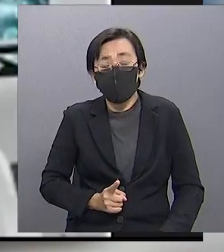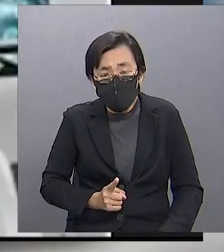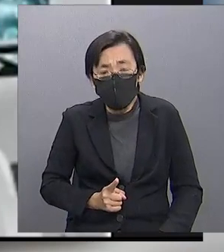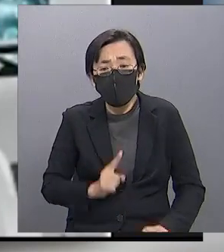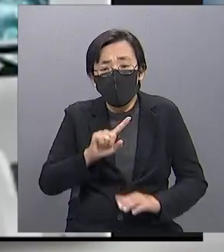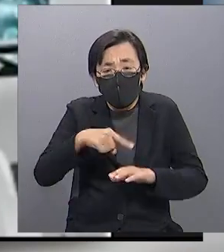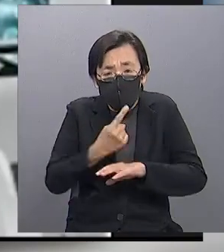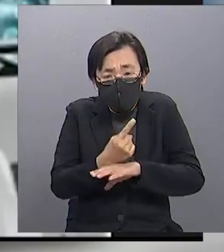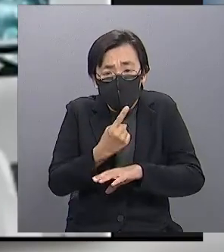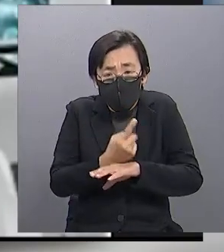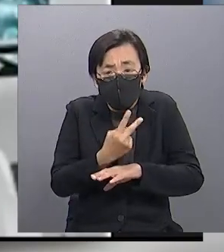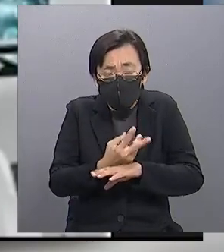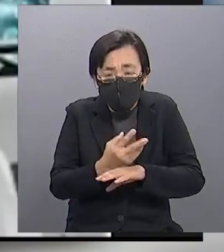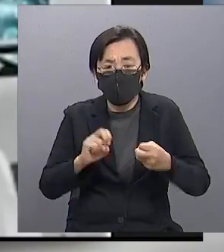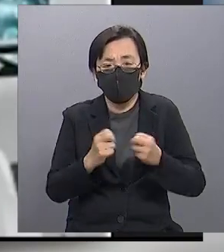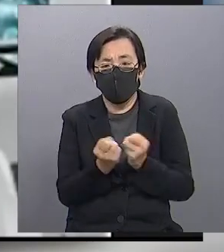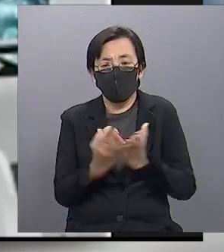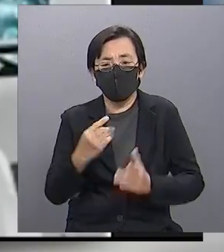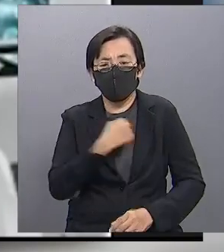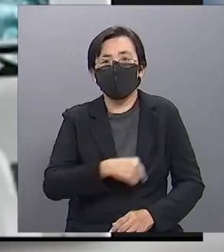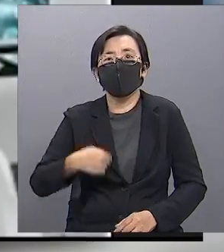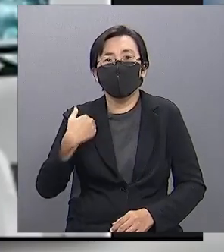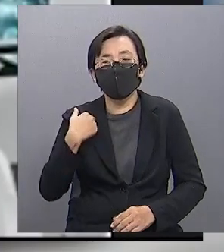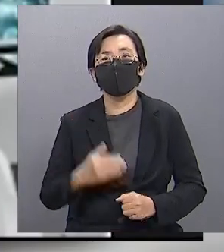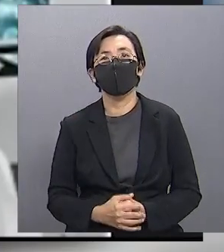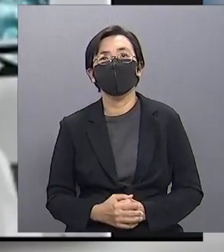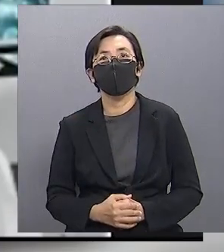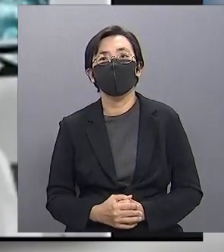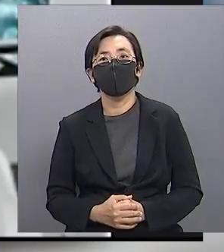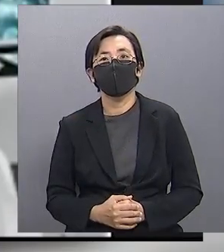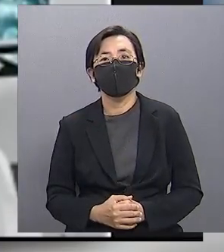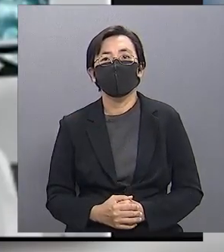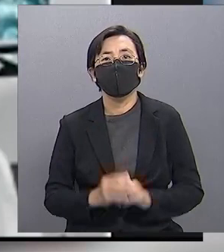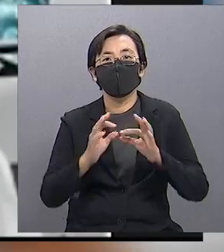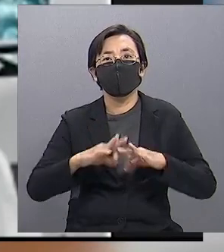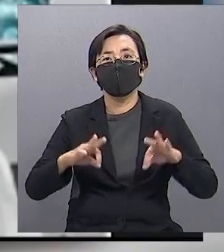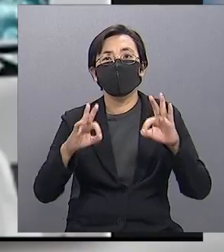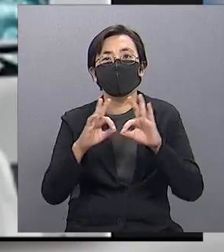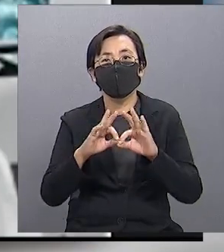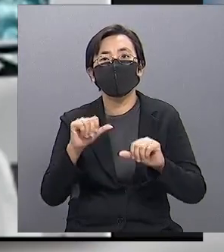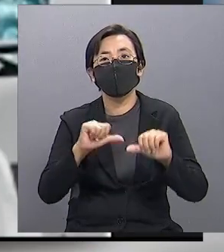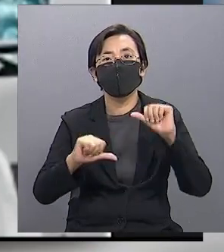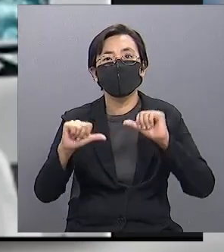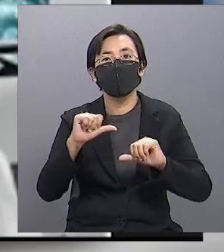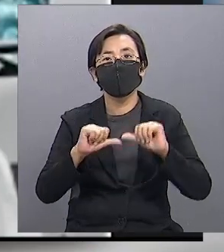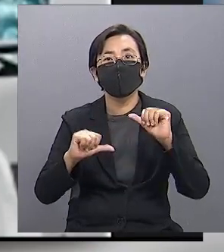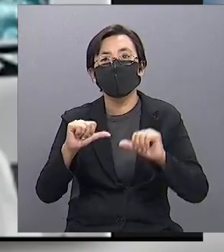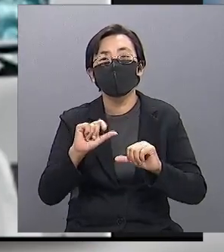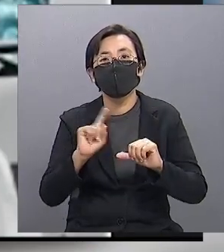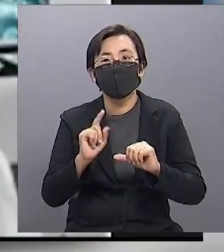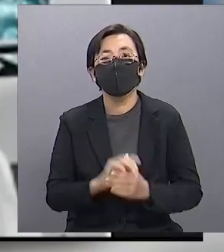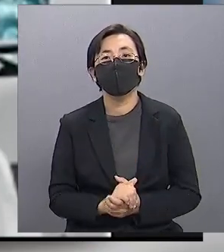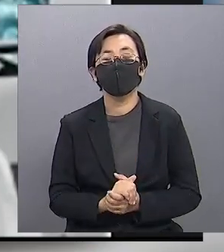ายอื่นๆเนี่ยมันก็จะเกิดผลกระทบประเด็นของการปนเปื้อนคือถ้ากาแฟซองนั้นเขียนว่าใส่ตัว